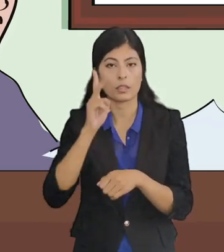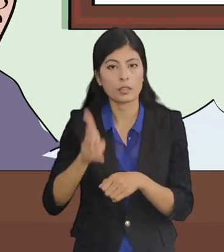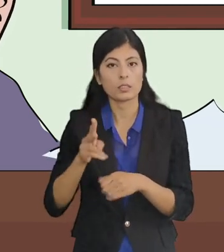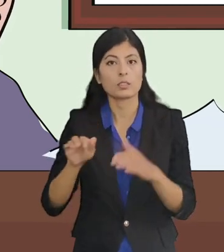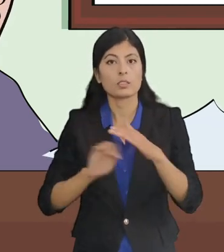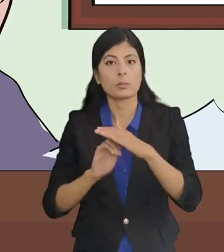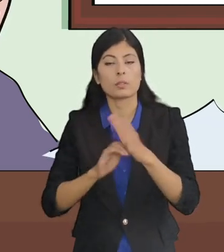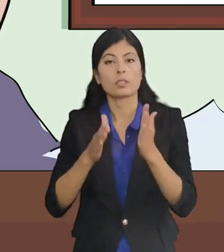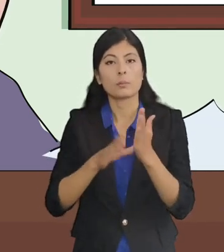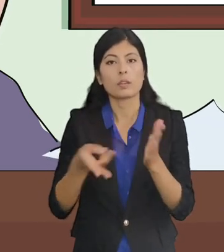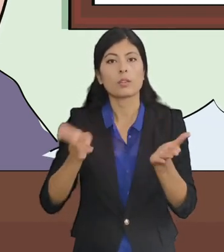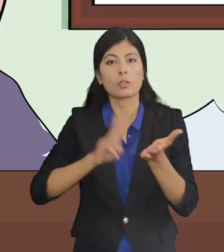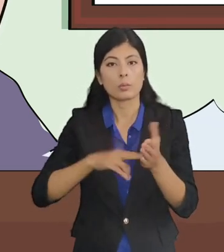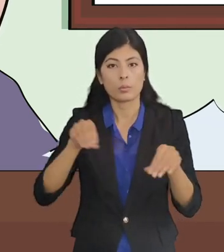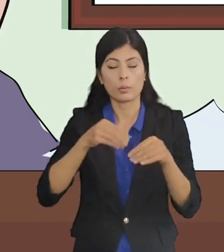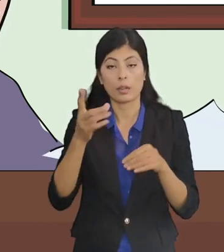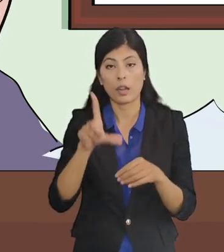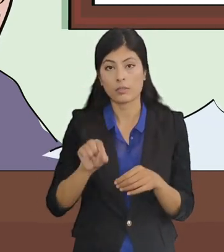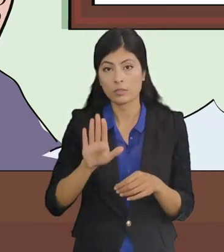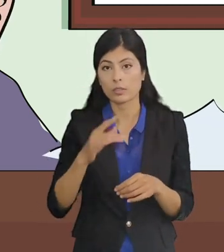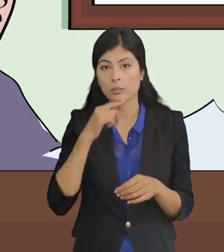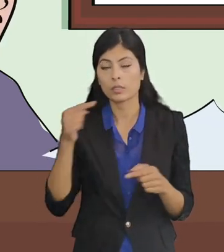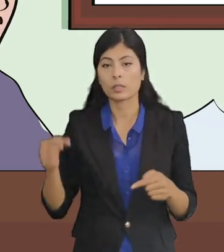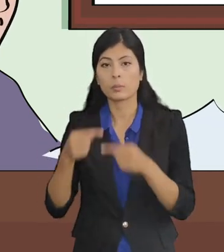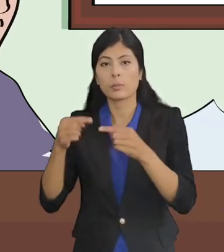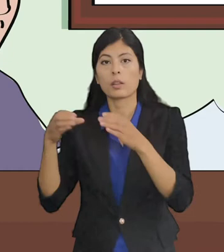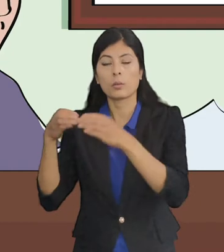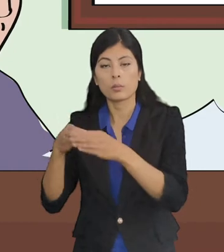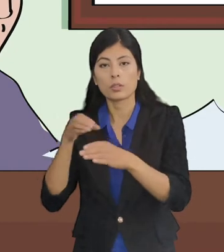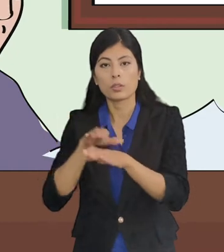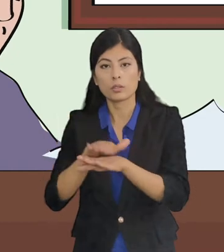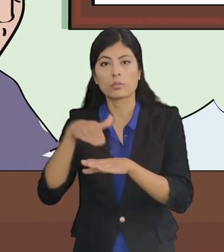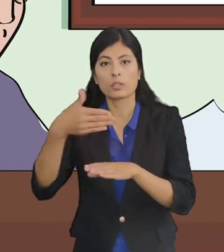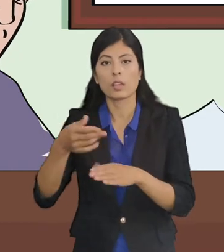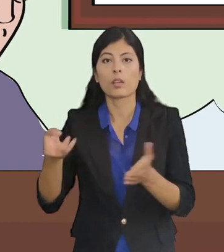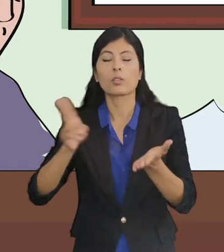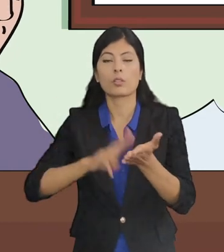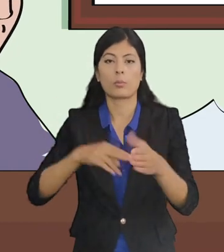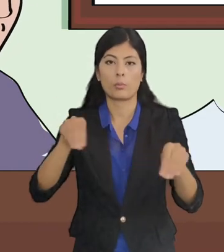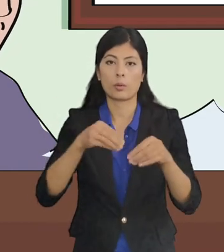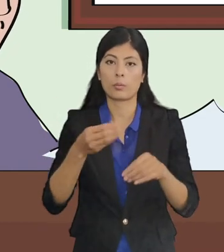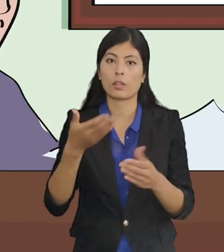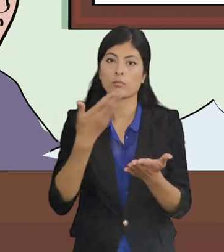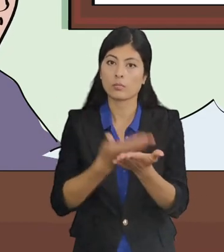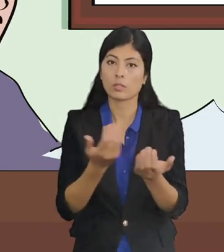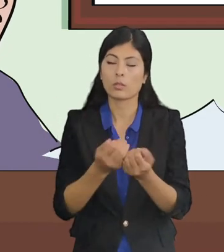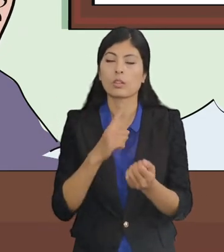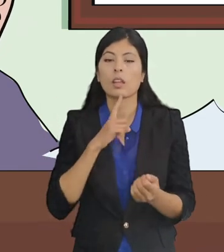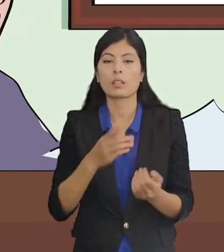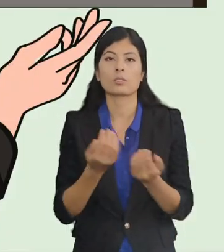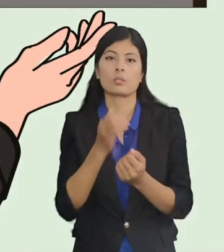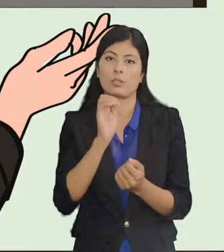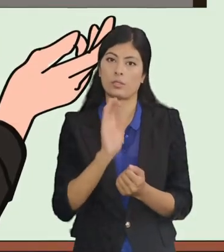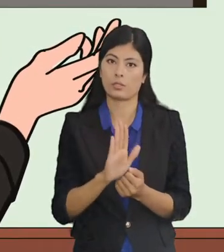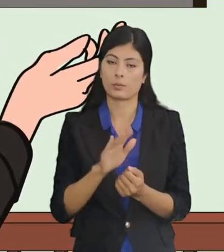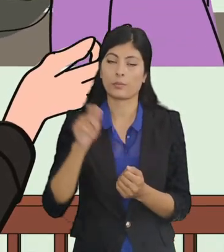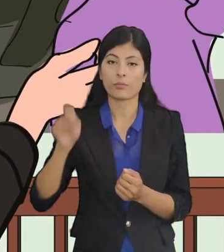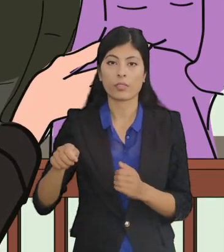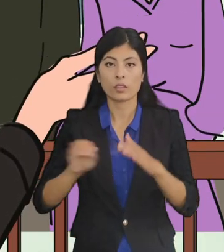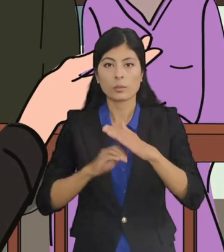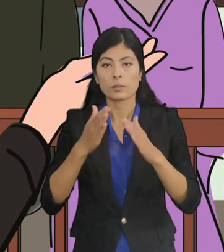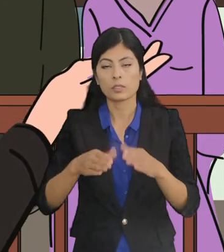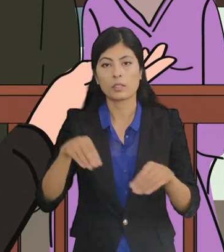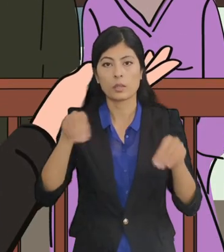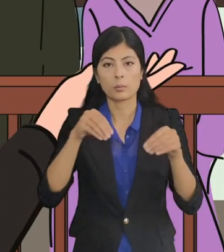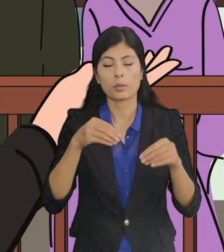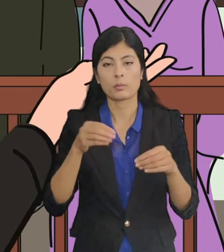थप प्रमाण बुझ्नुपर्ने देखेमा विवादका पक्षहरूलाई थप प्रमाण पेश गर्न आदेश गर्न सक्दछ। न्यायिक समितिले प्रमाण